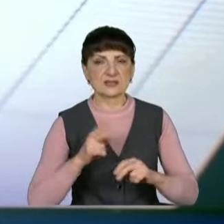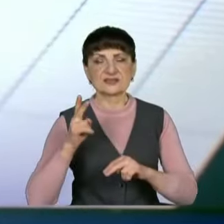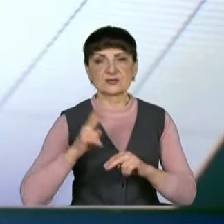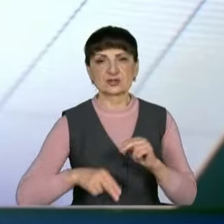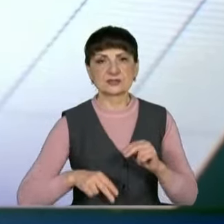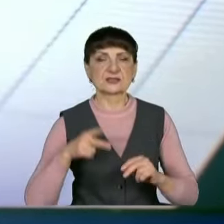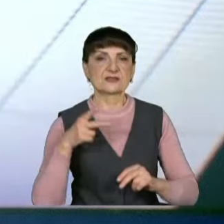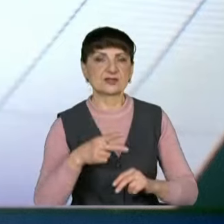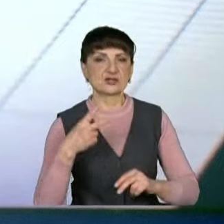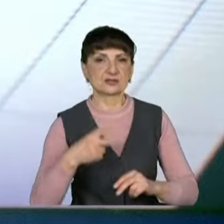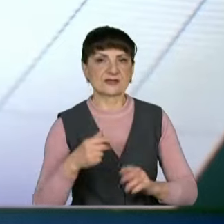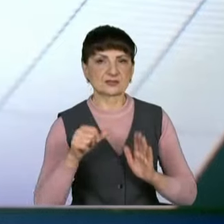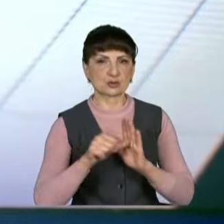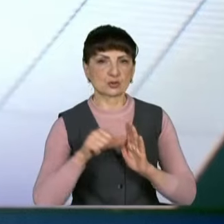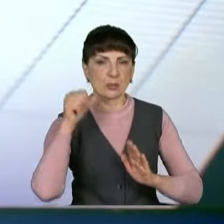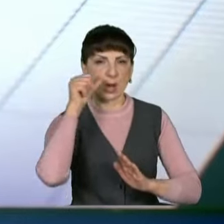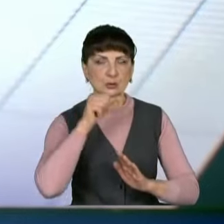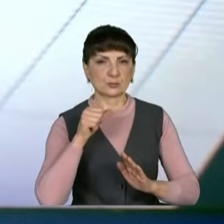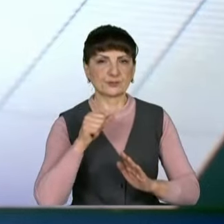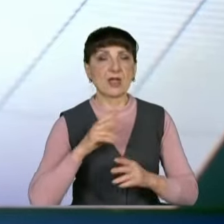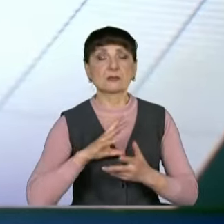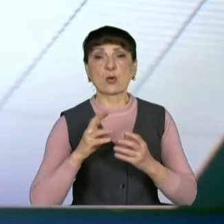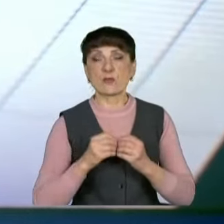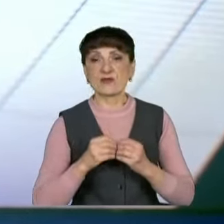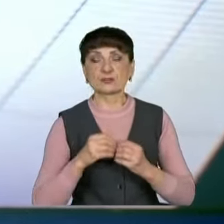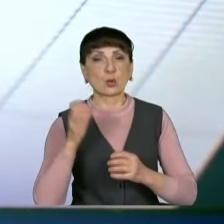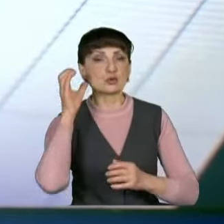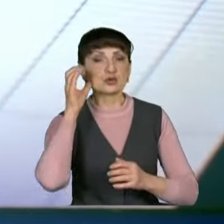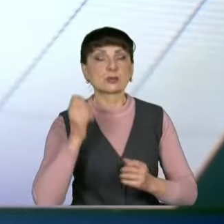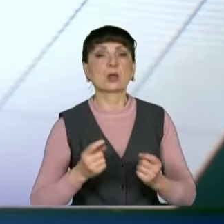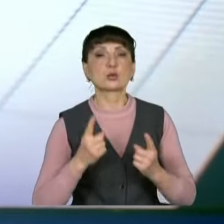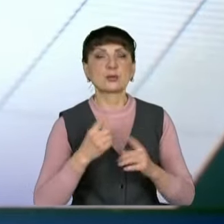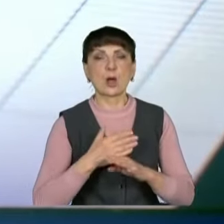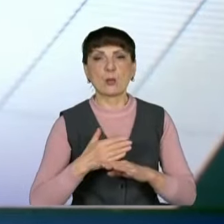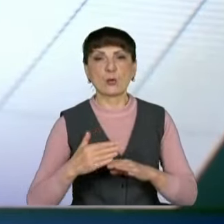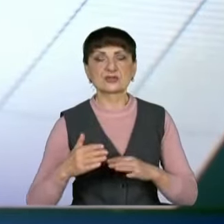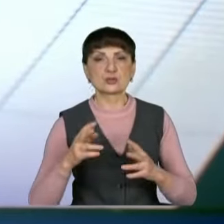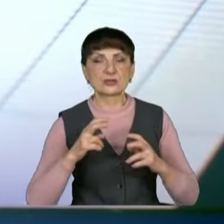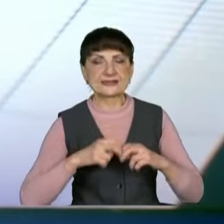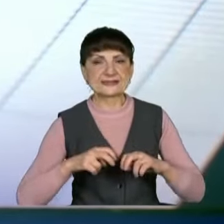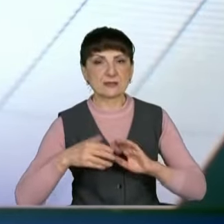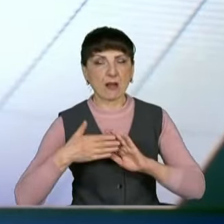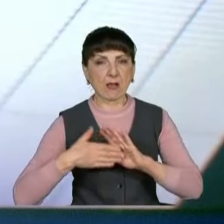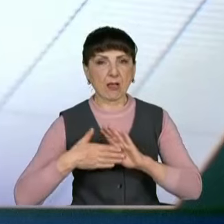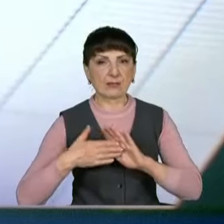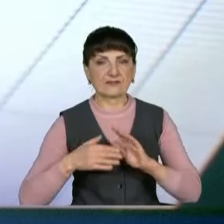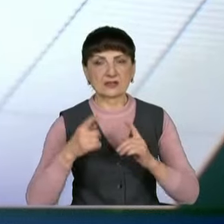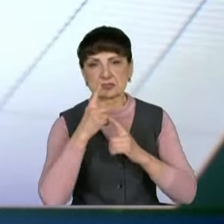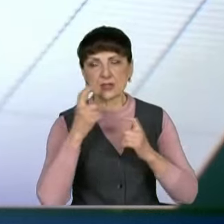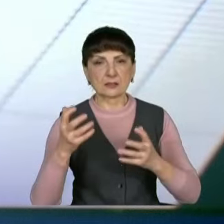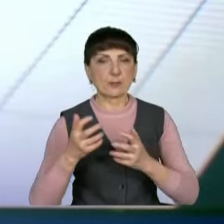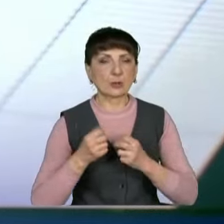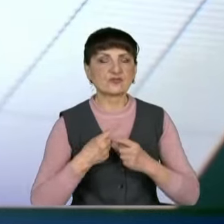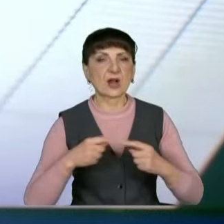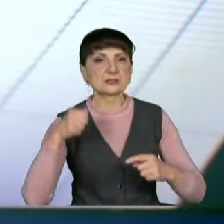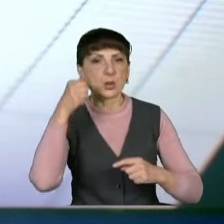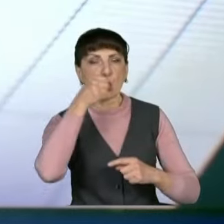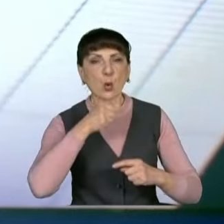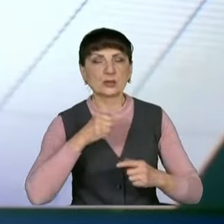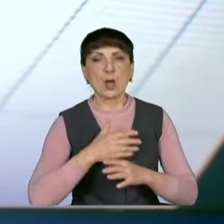в 2026 году. К такому выводу ученый пришел после череды исследований и стат данных, полученных в разные годы